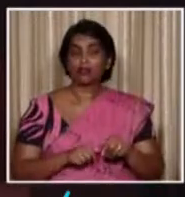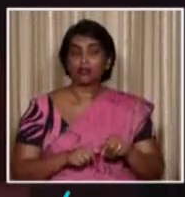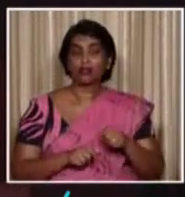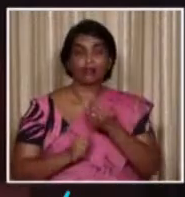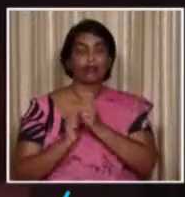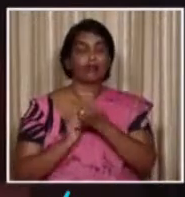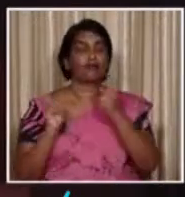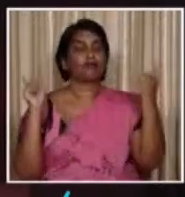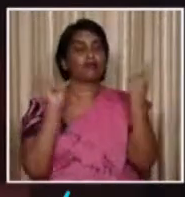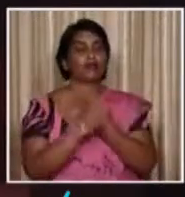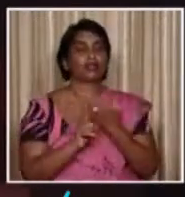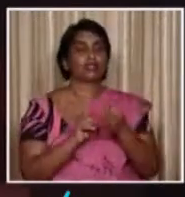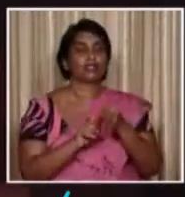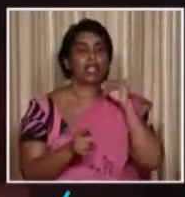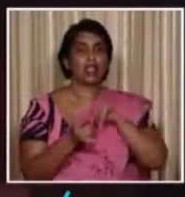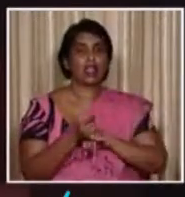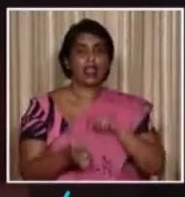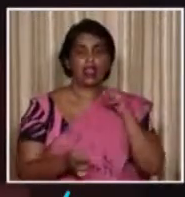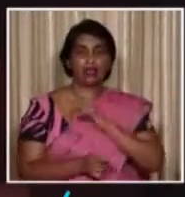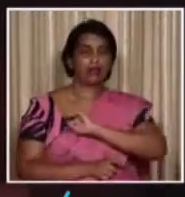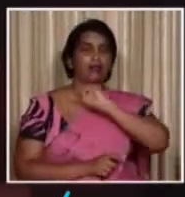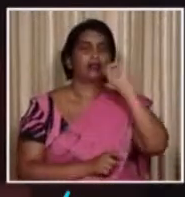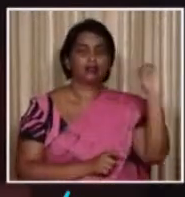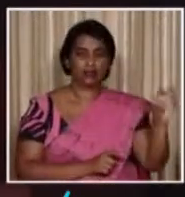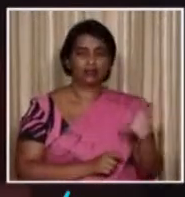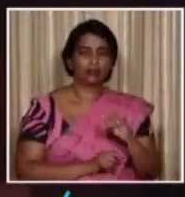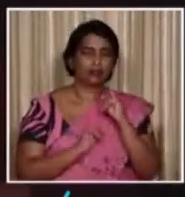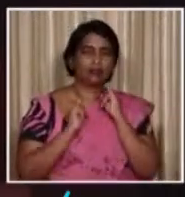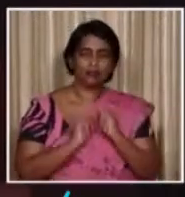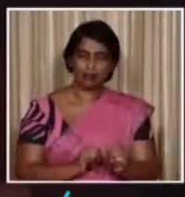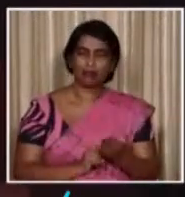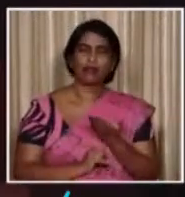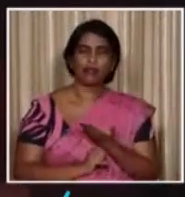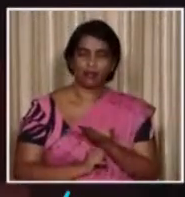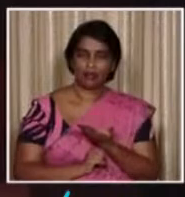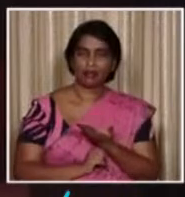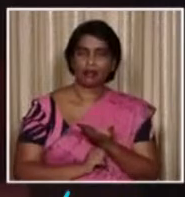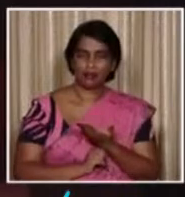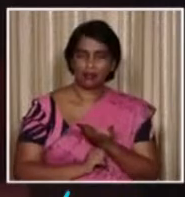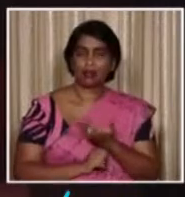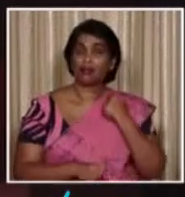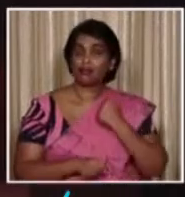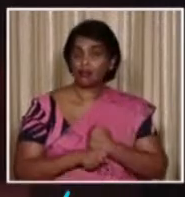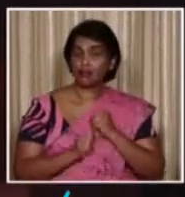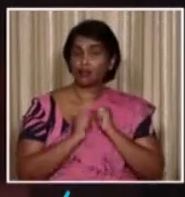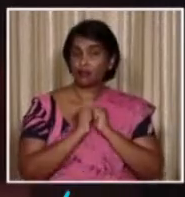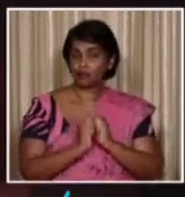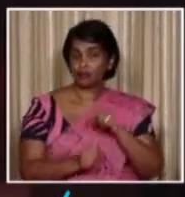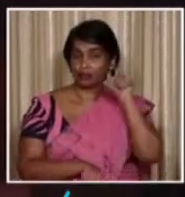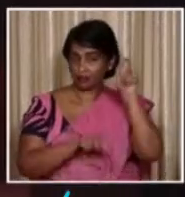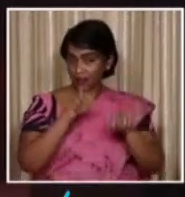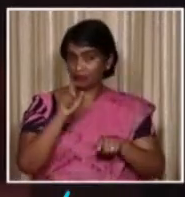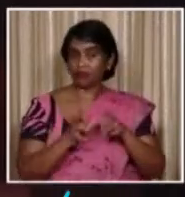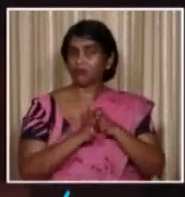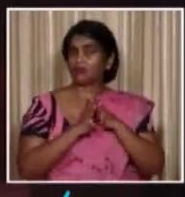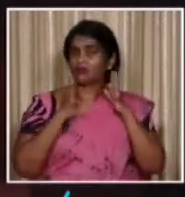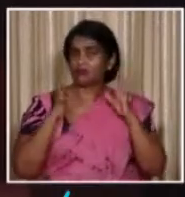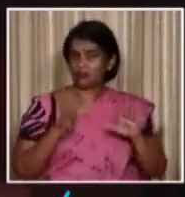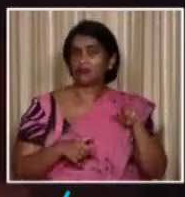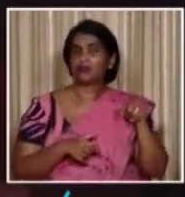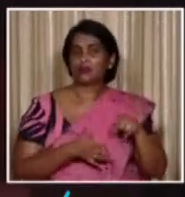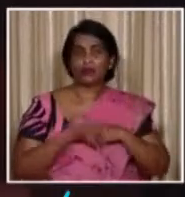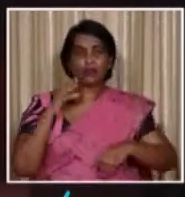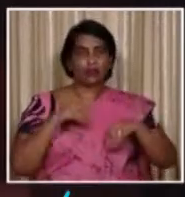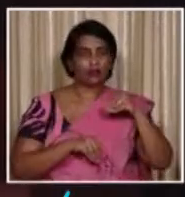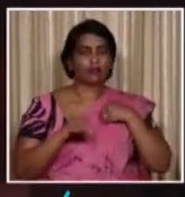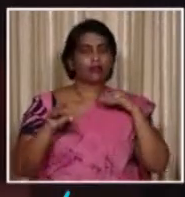යවලා තියෙනවා ජනාධිපති ලේකම් කාර්යාලයට ඉතාමත්ම අසාධාරණ ක්‍රියාවක් ඒ වගේම රාජ්‍ය සේවකයෝ විශාල ප්‍රමාණයක් මේ